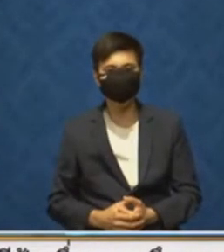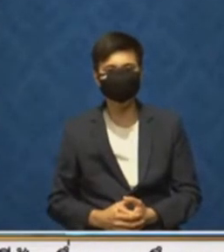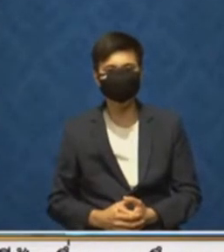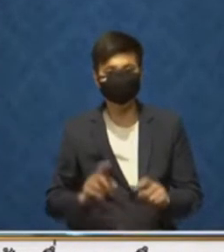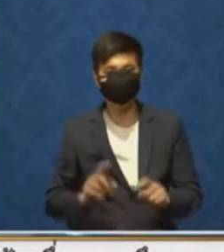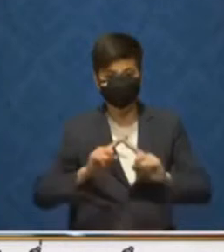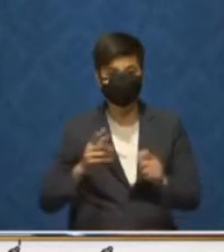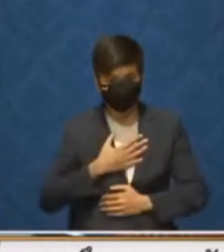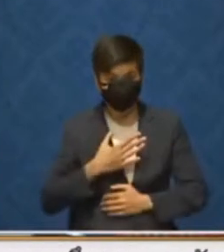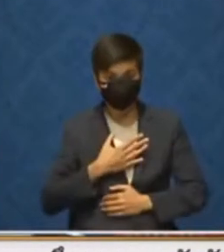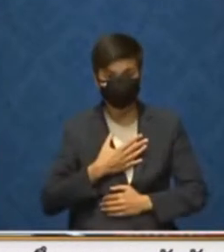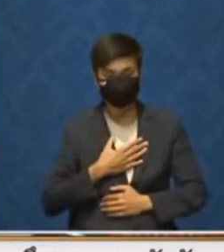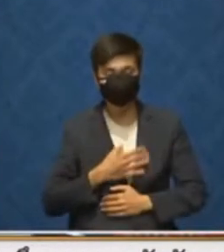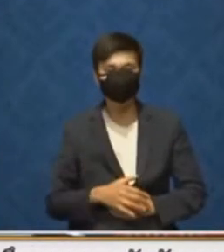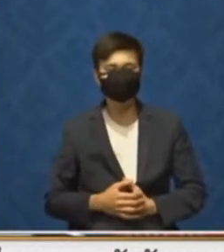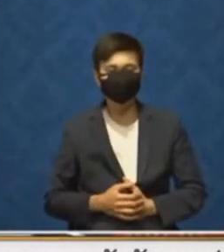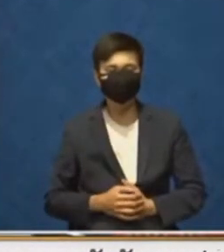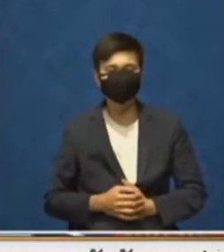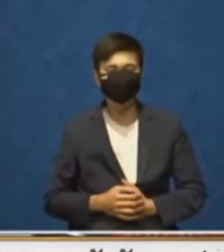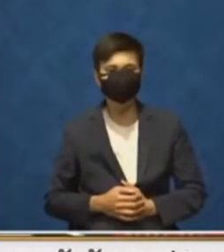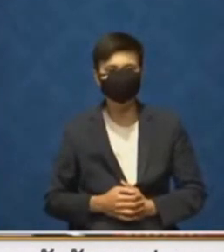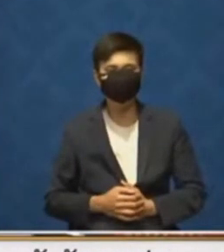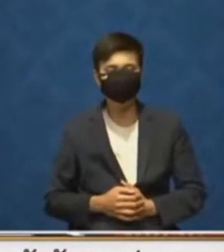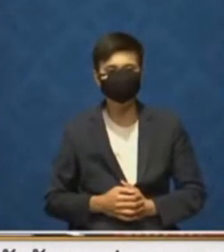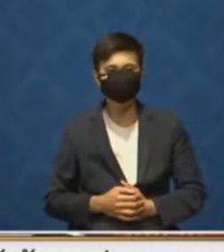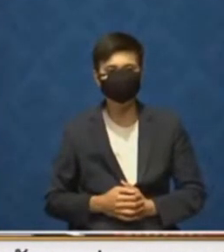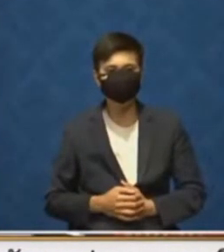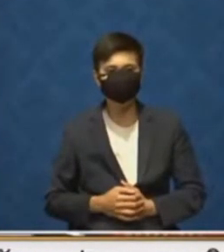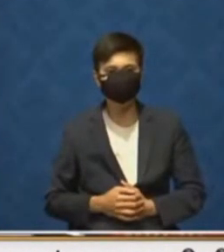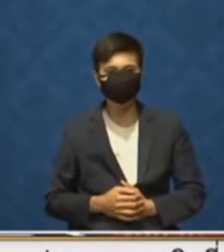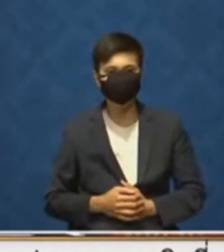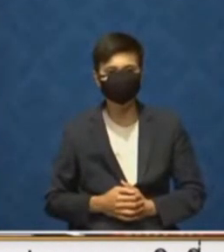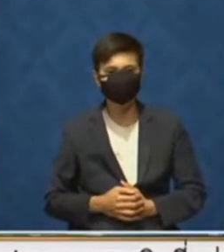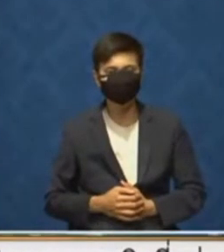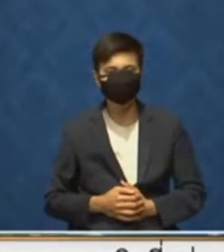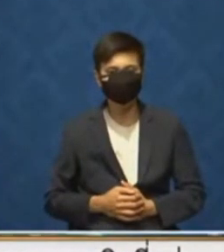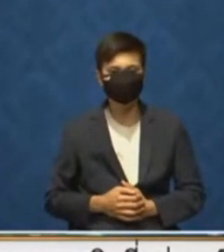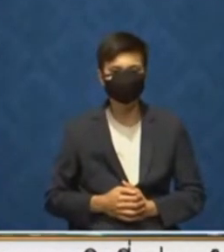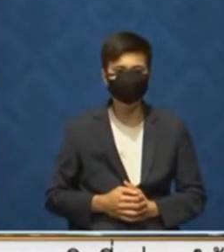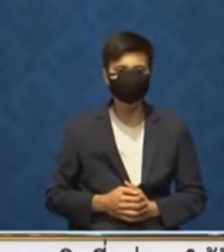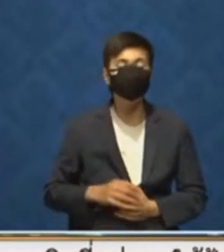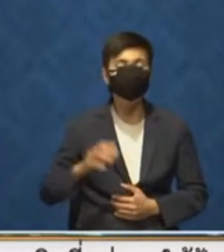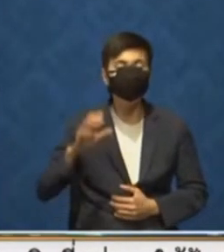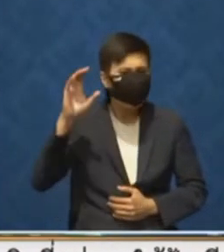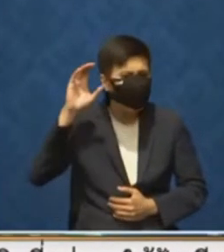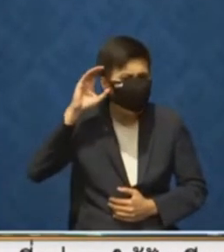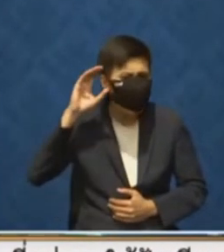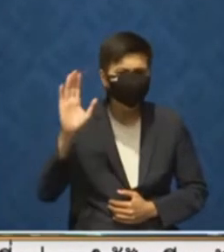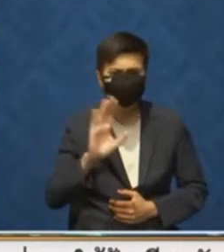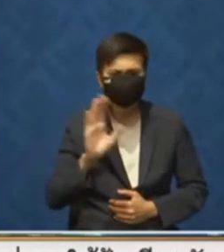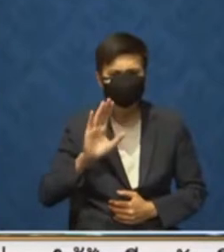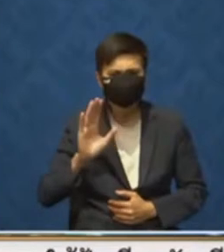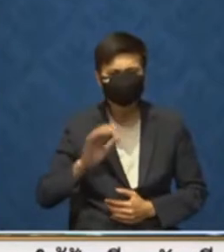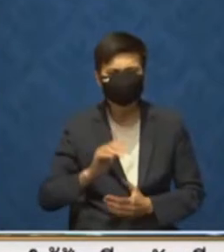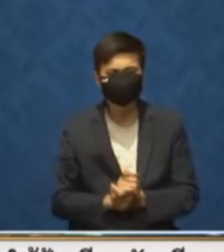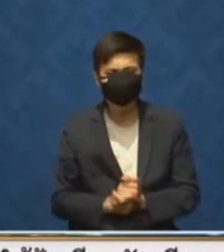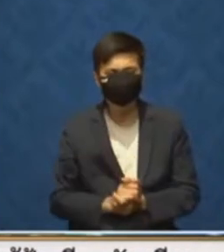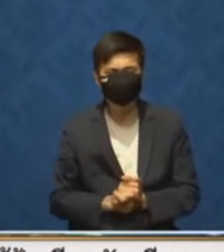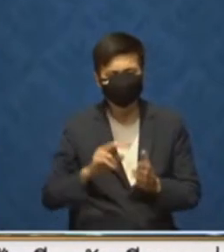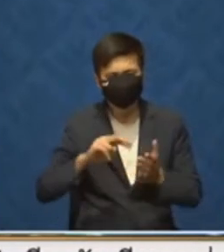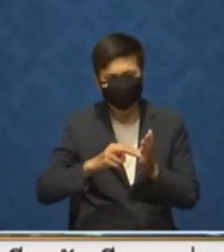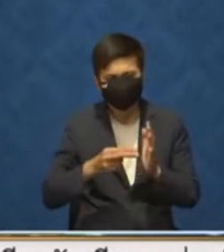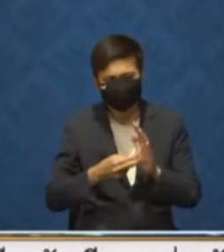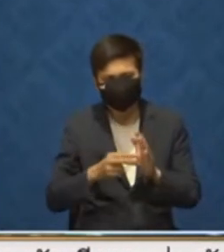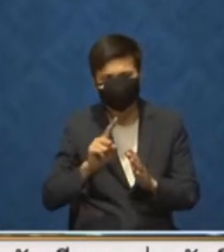สำหรับผมแล้วสิ่งที่ไว้วางใจไม่ได้มากกว่าสามแกนที่กลวงที่ได้พูดถึงไปแล้ว